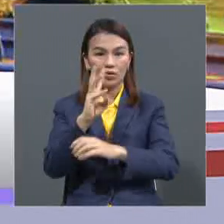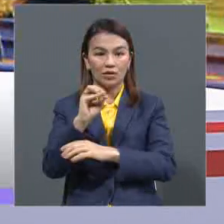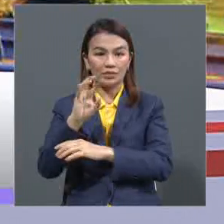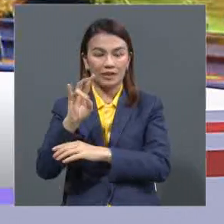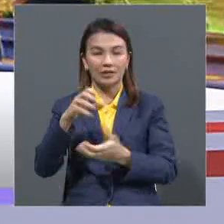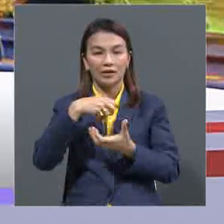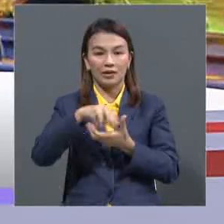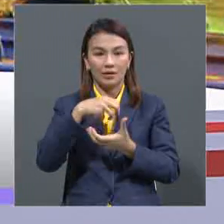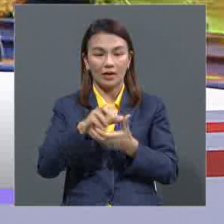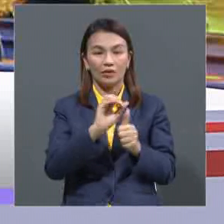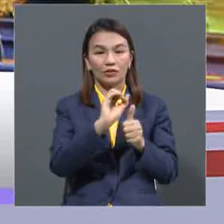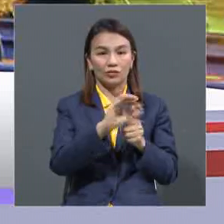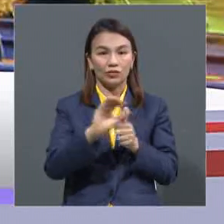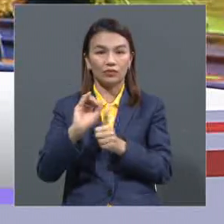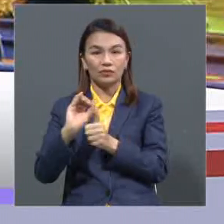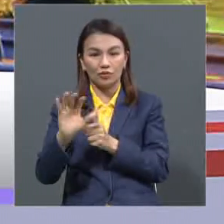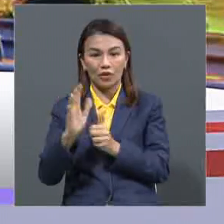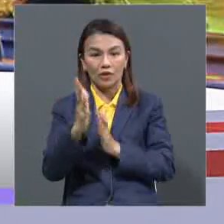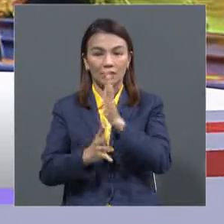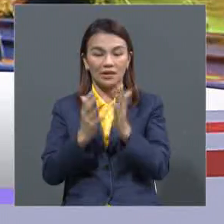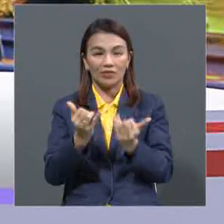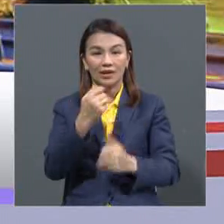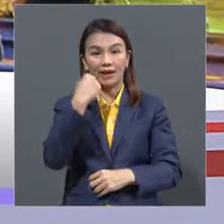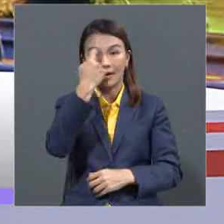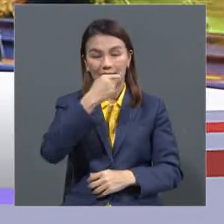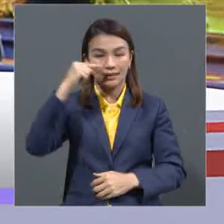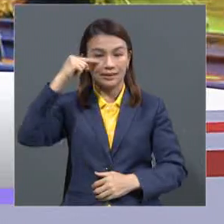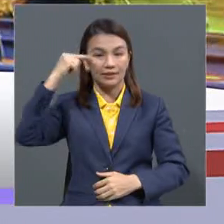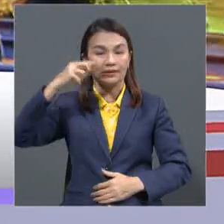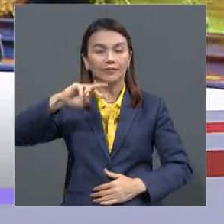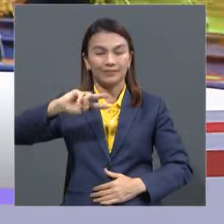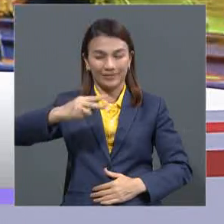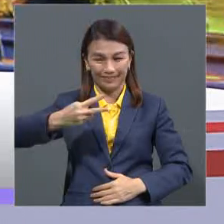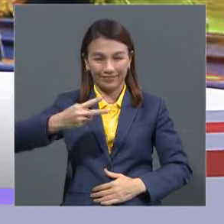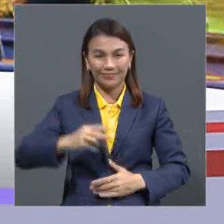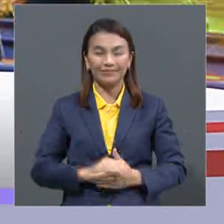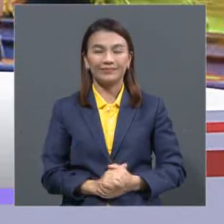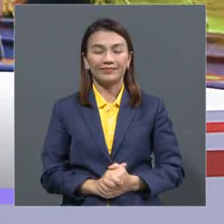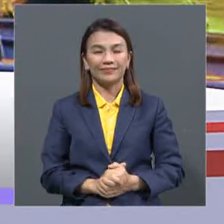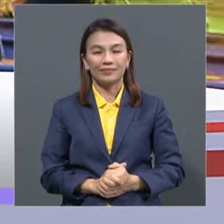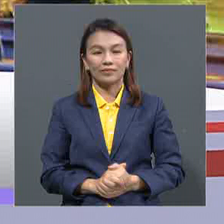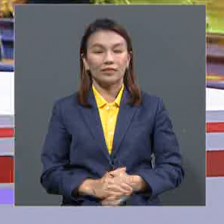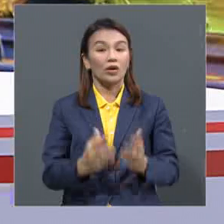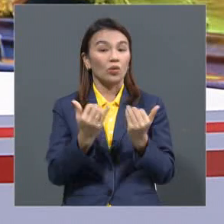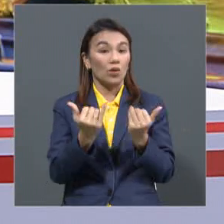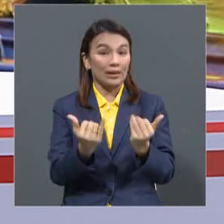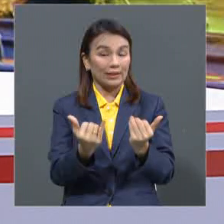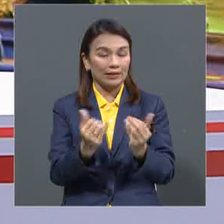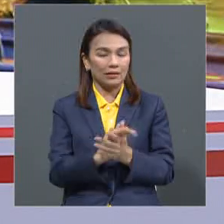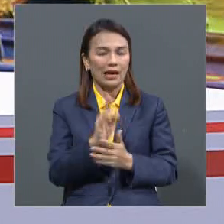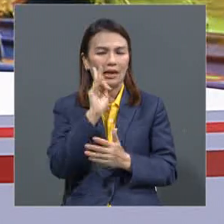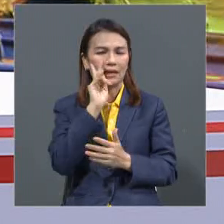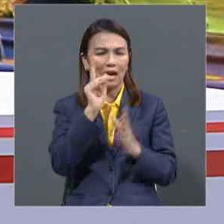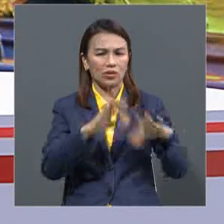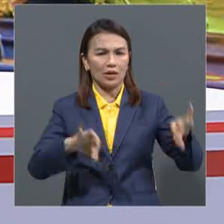ชมพบกับคุณจิรพัฒน์ดิฉันชุพรสวนล่ามภาษามือวันนี้คุณลิมาวินิธาศิริกุลค่ะวันนี้แน่นอนว่าข่าวใหญ่ที่สุดนะครับ